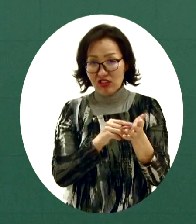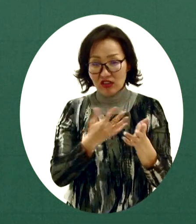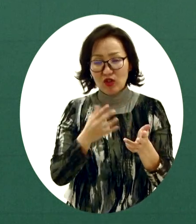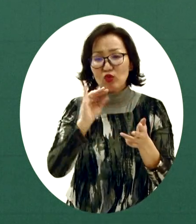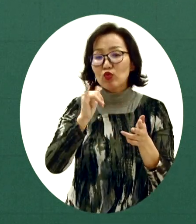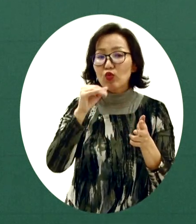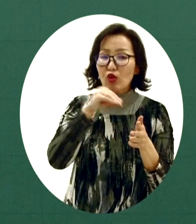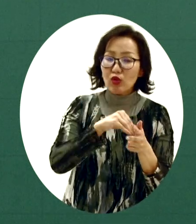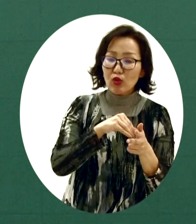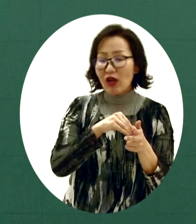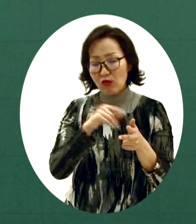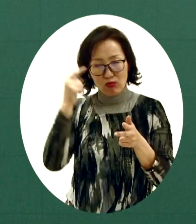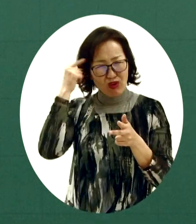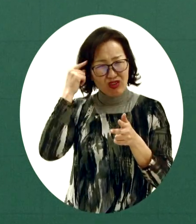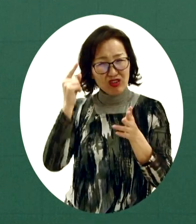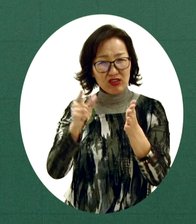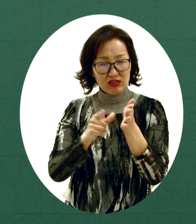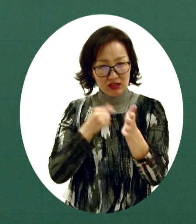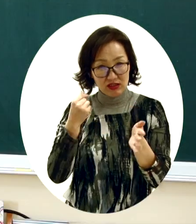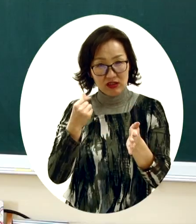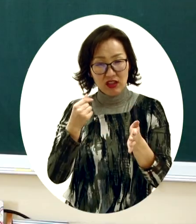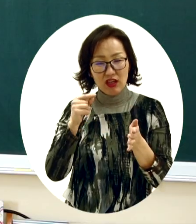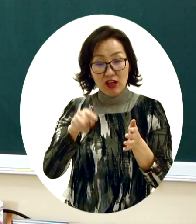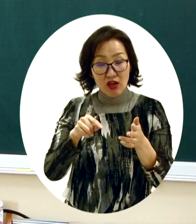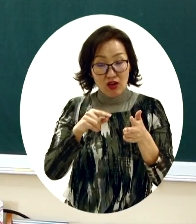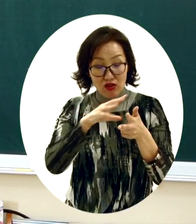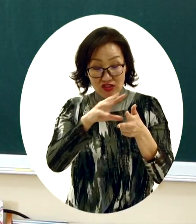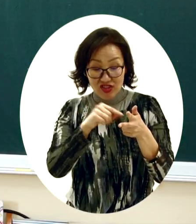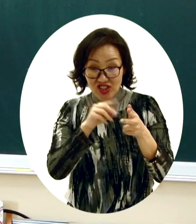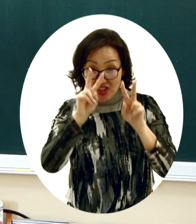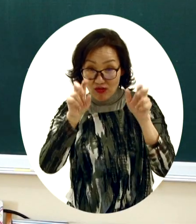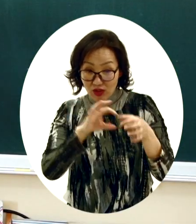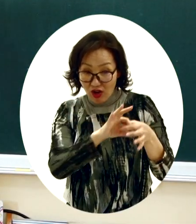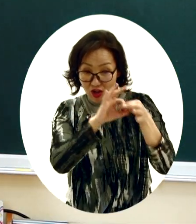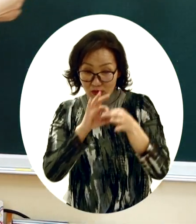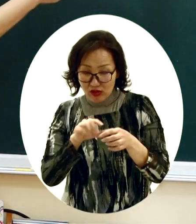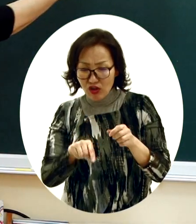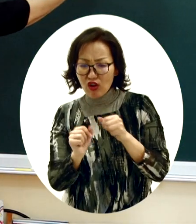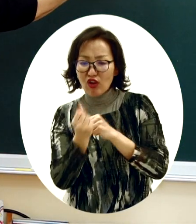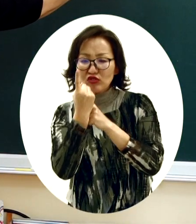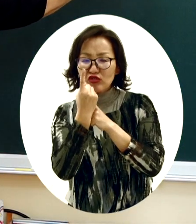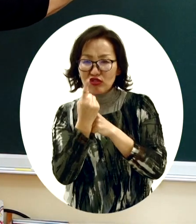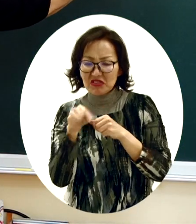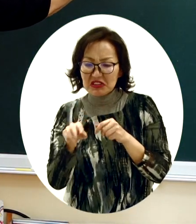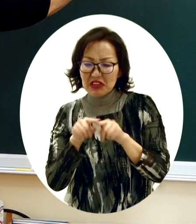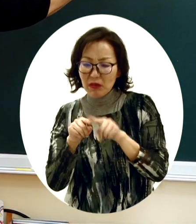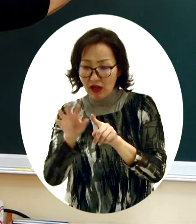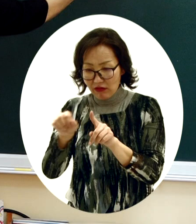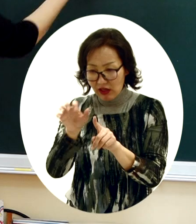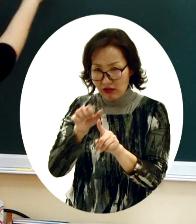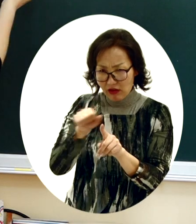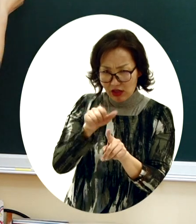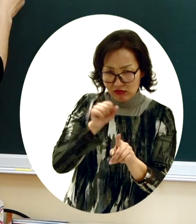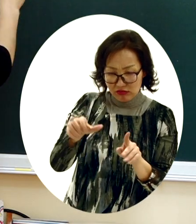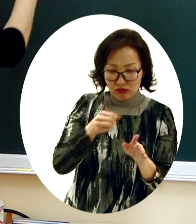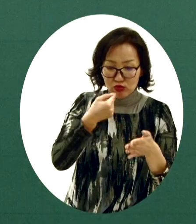юуг оруулах уу гэдгийг бодох нь мөн тухайн сэдвтэйгээ холбоотой онцлог зүйлүүдийг олж